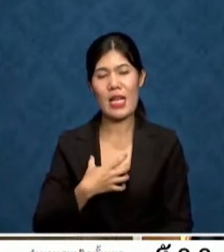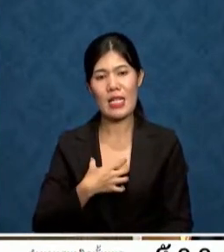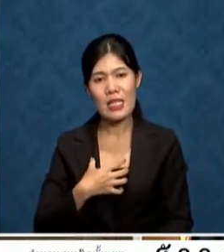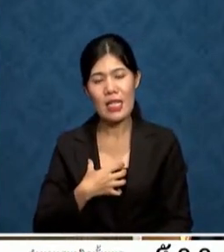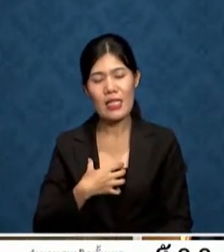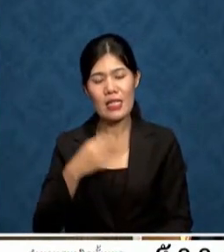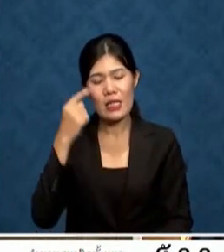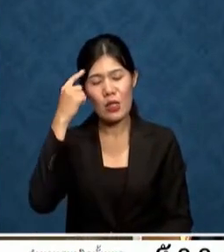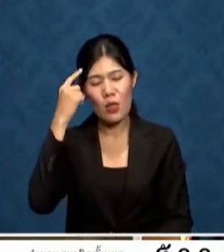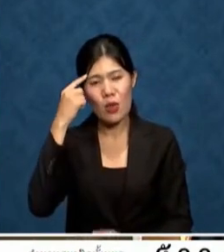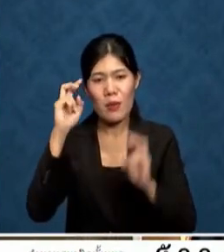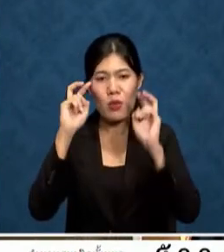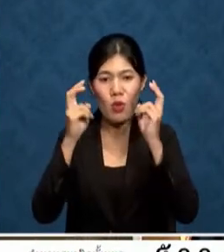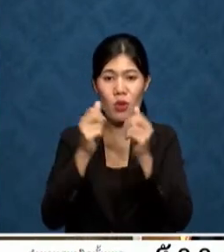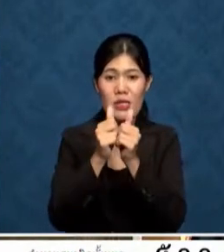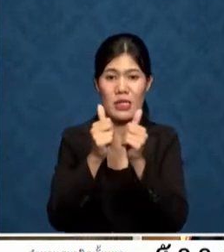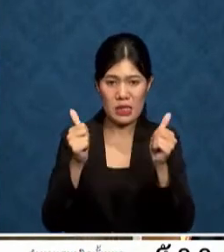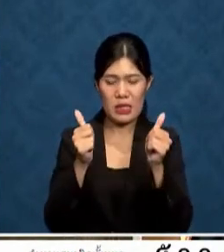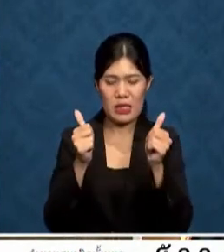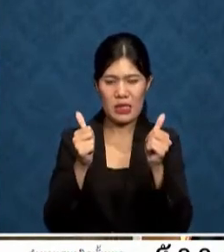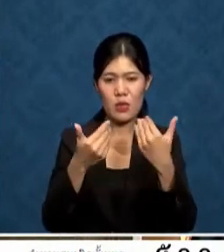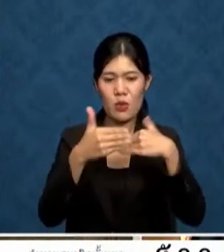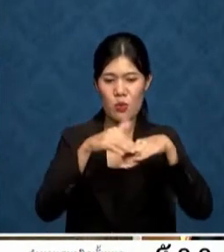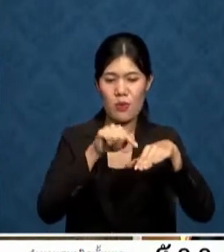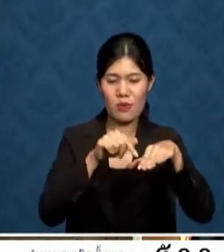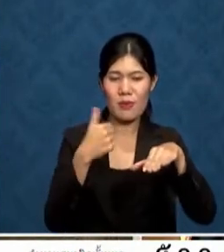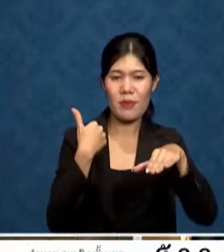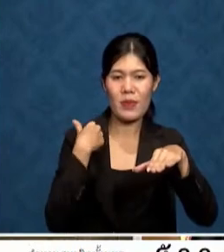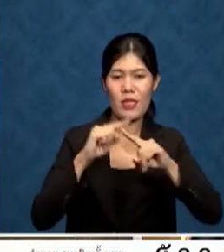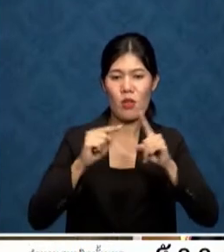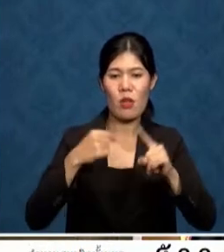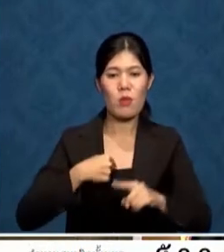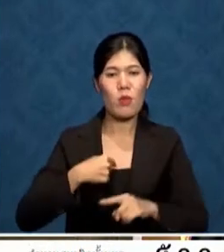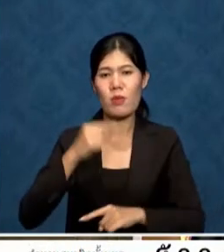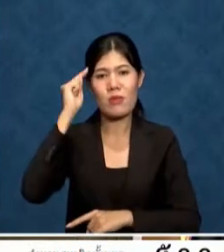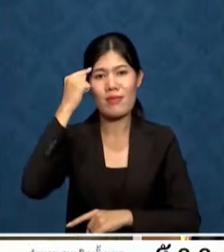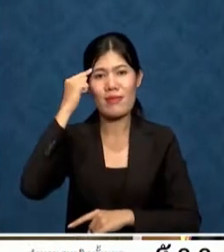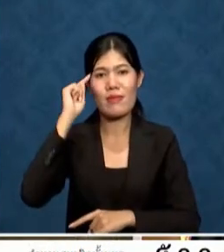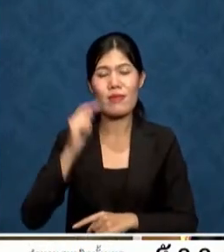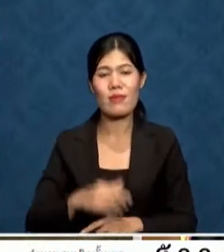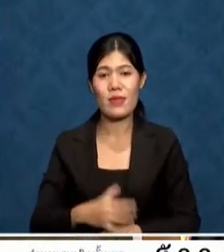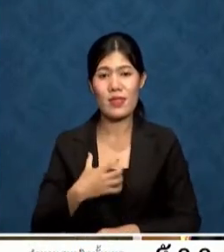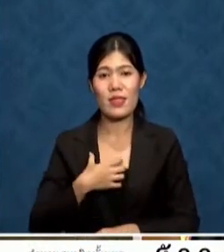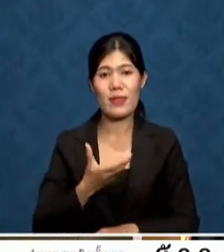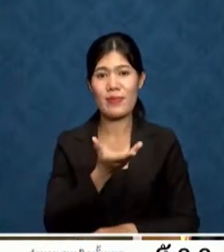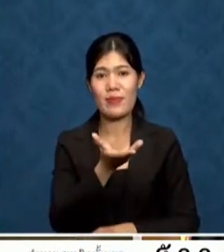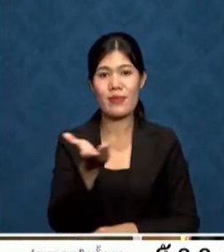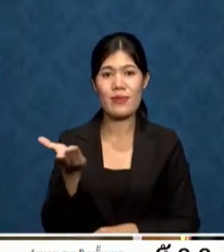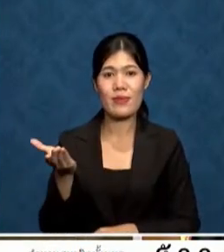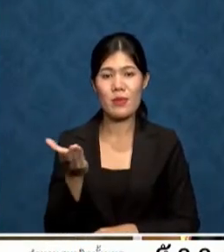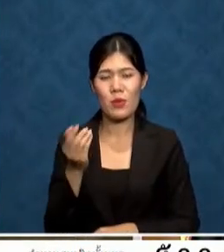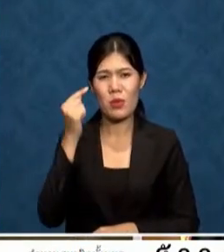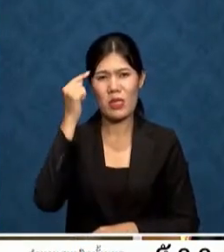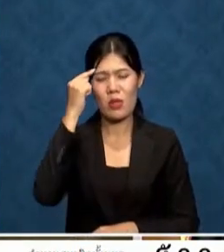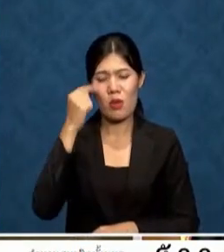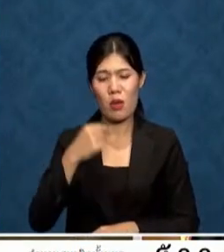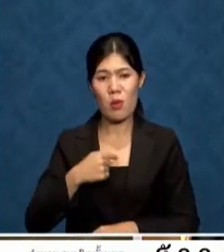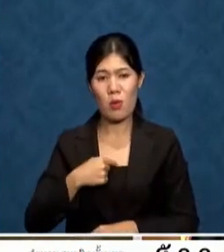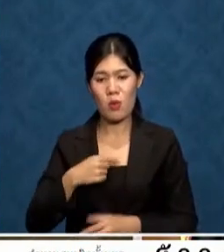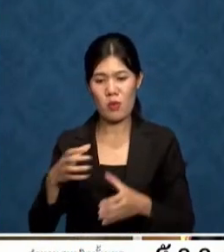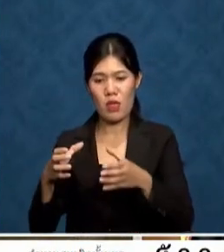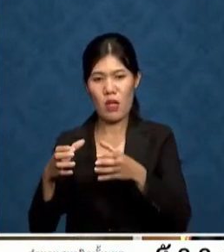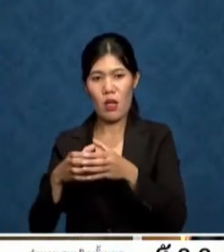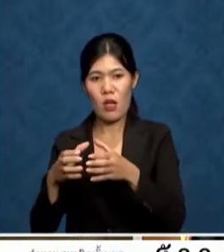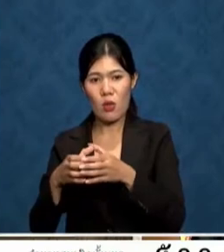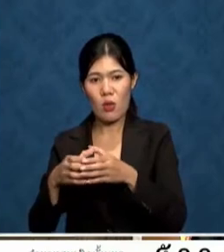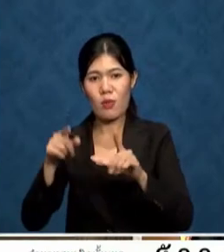ได้แต่ผมิอาจหยั่งรู้ได้เลยนะครับดังนั้นผมก็อยากให้ทุกท่านอย่าได้คิดว่าผมและพรคก้าวไกลเนี่ย